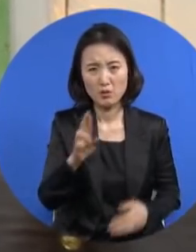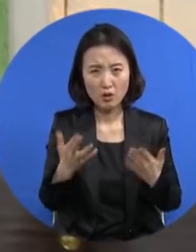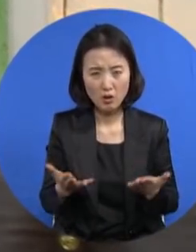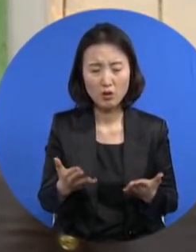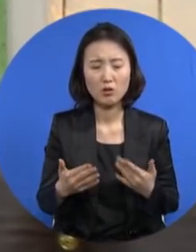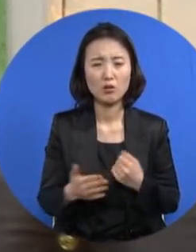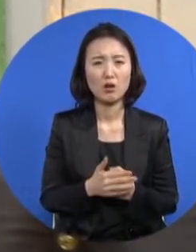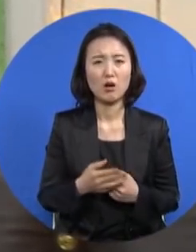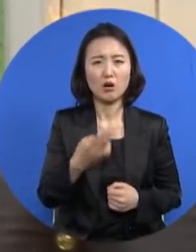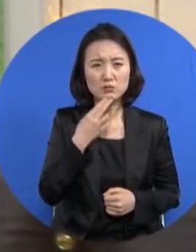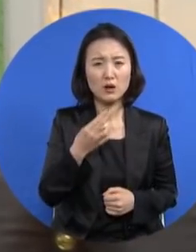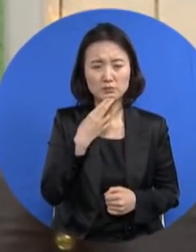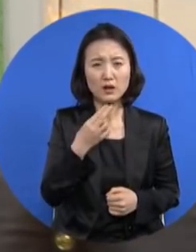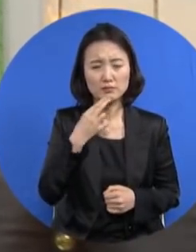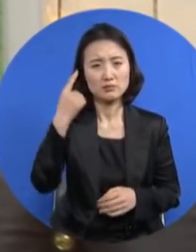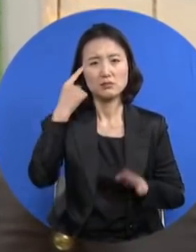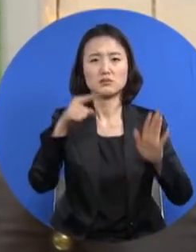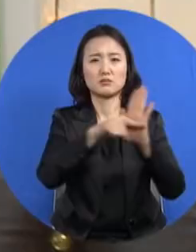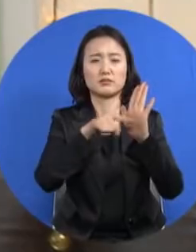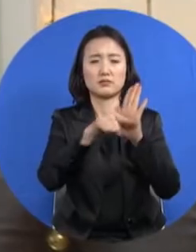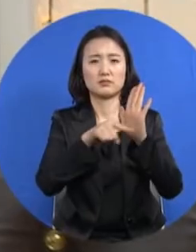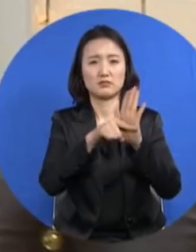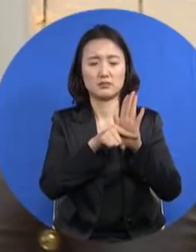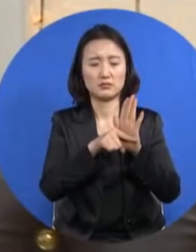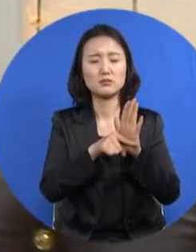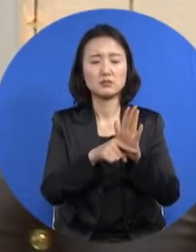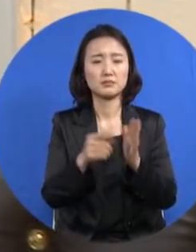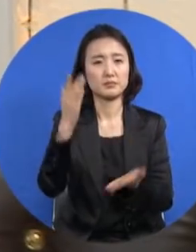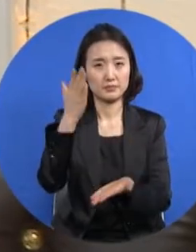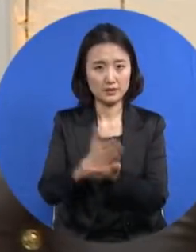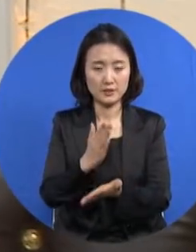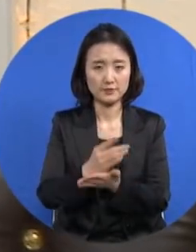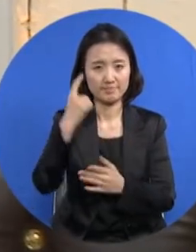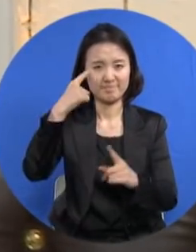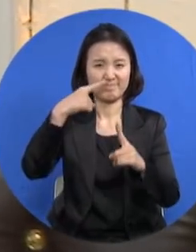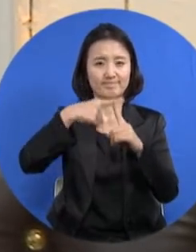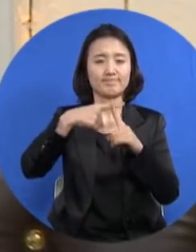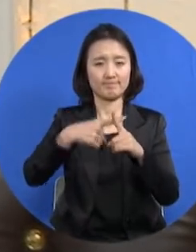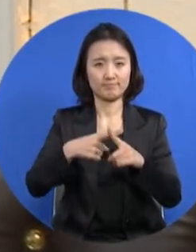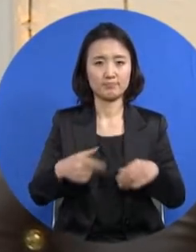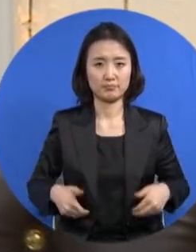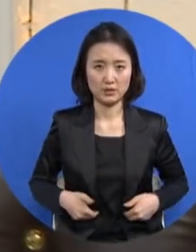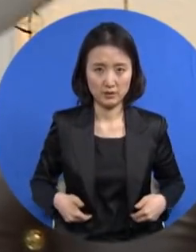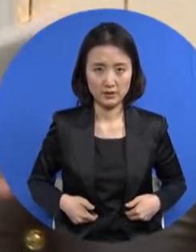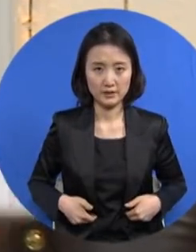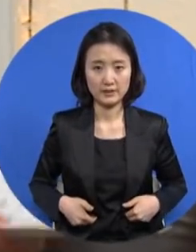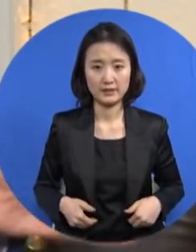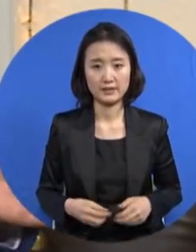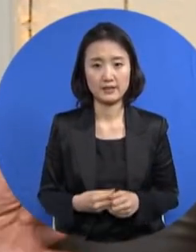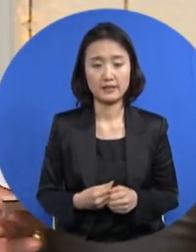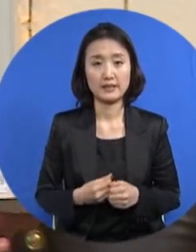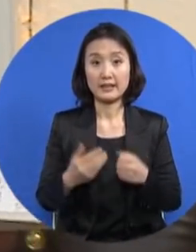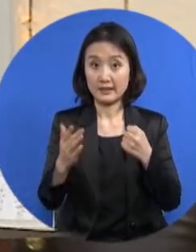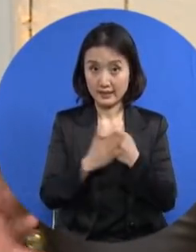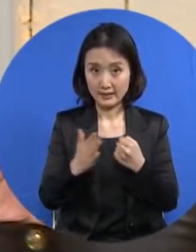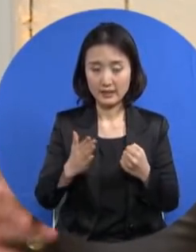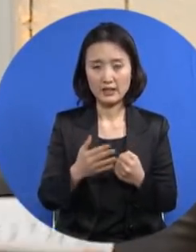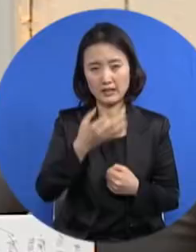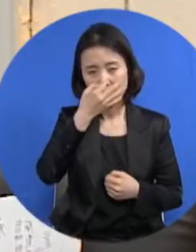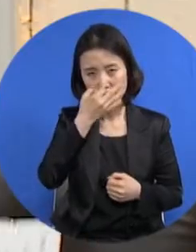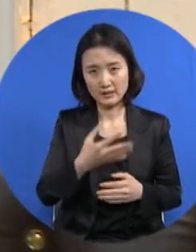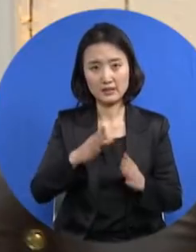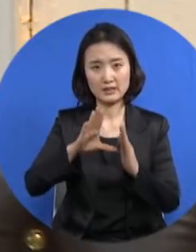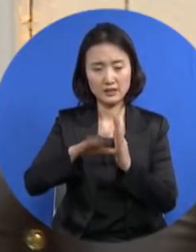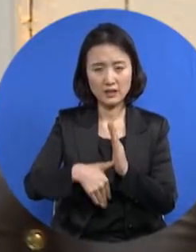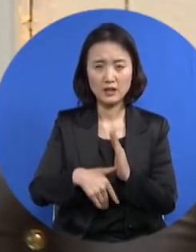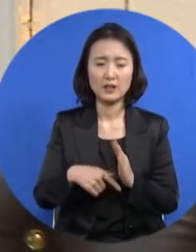집중을 하게 되는데 여러분이 좀 더 긍정적일 필요는 있는 것 같아요. 그러려면 이렇게 힘들 때, 굉장히 힘들